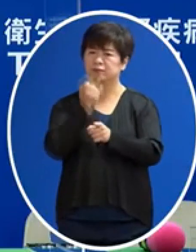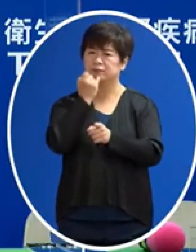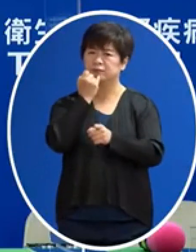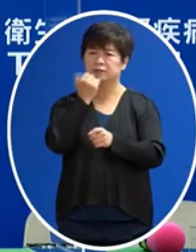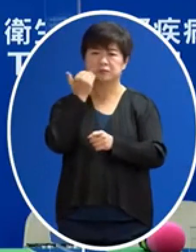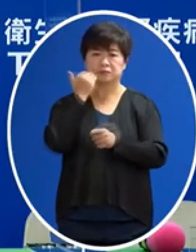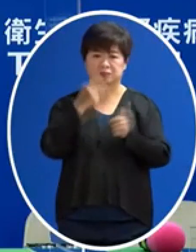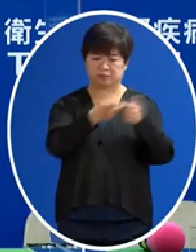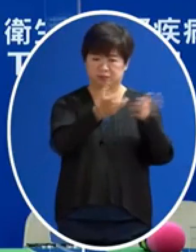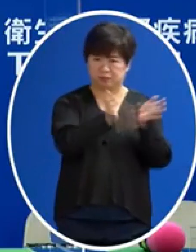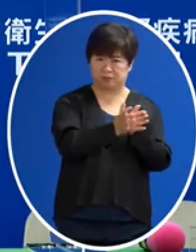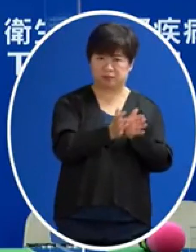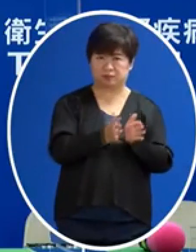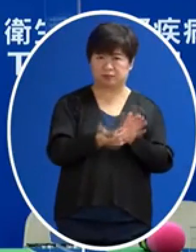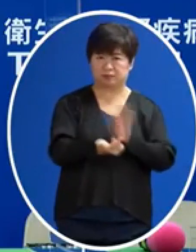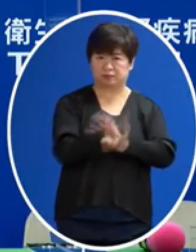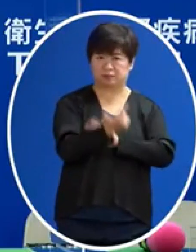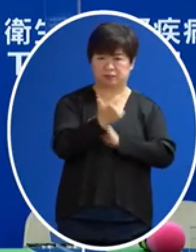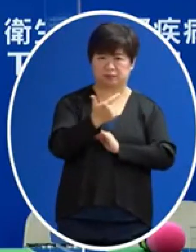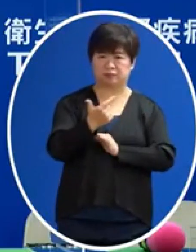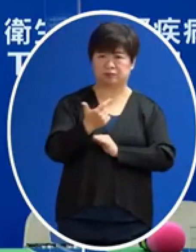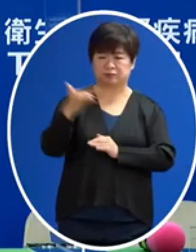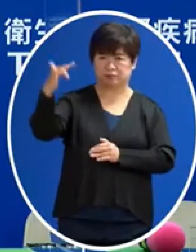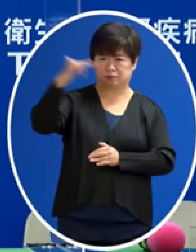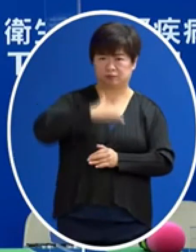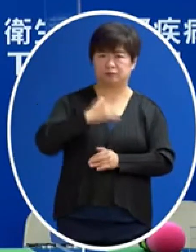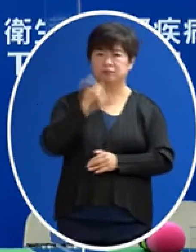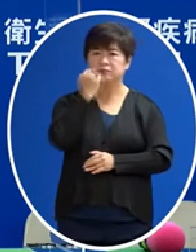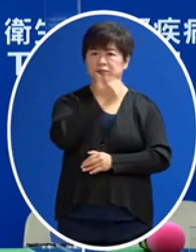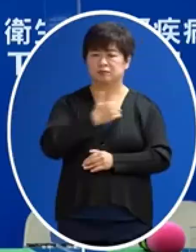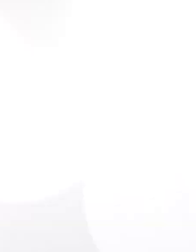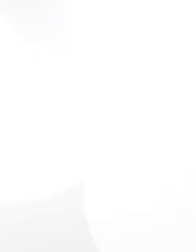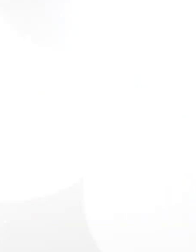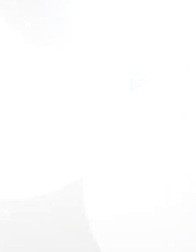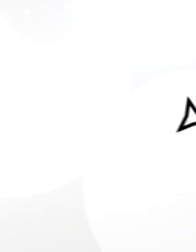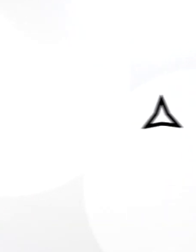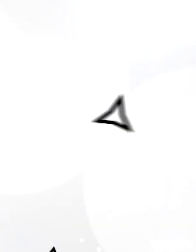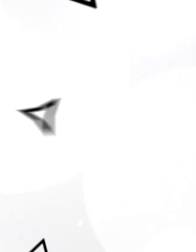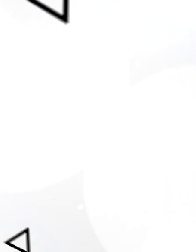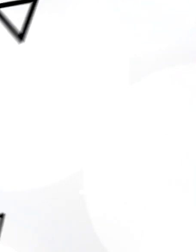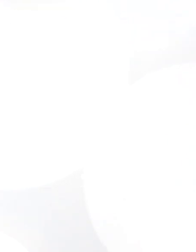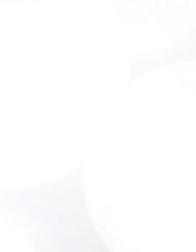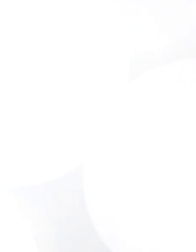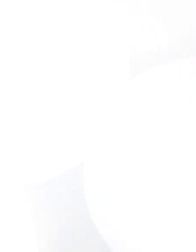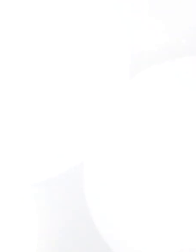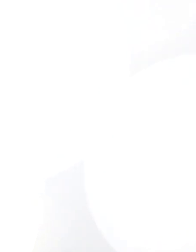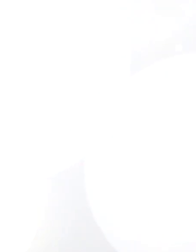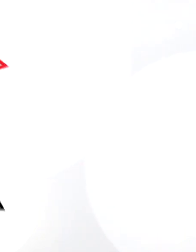果来早一点来，那也许这两批都会一起开始来打。